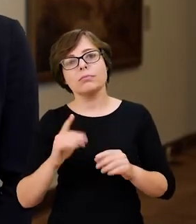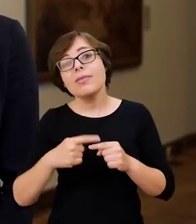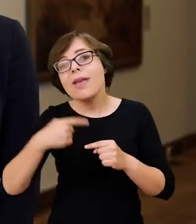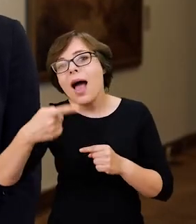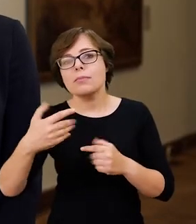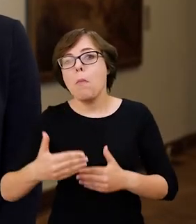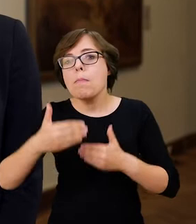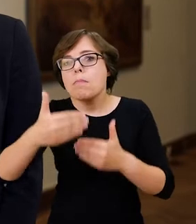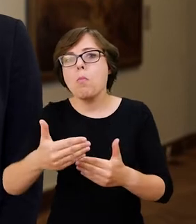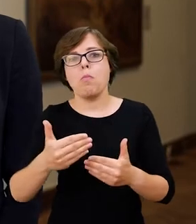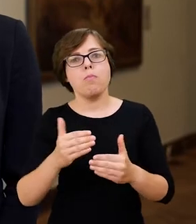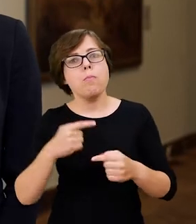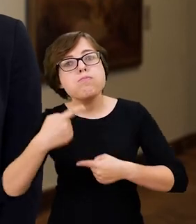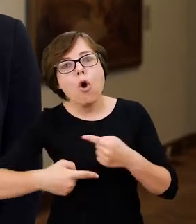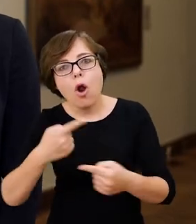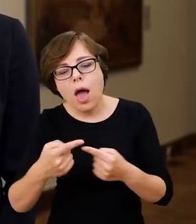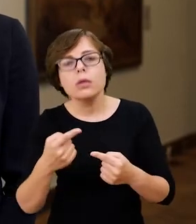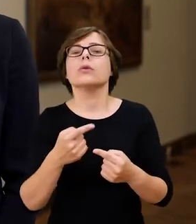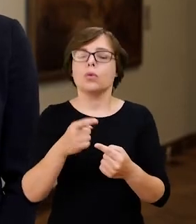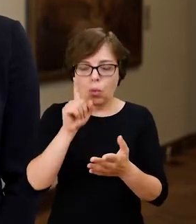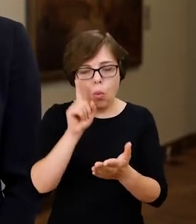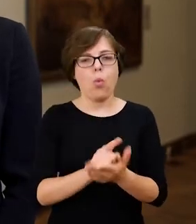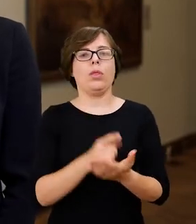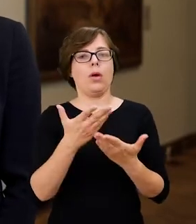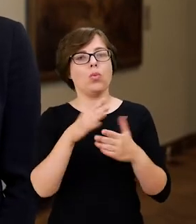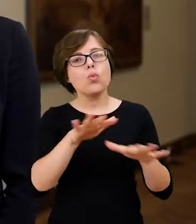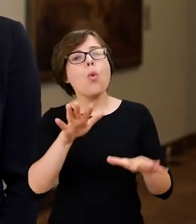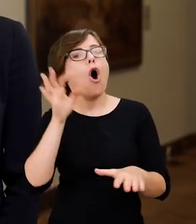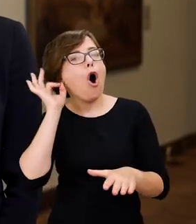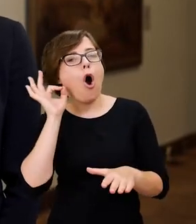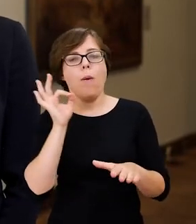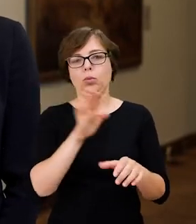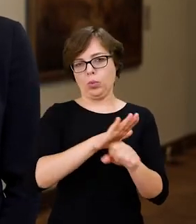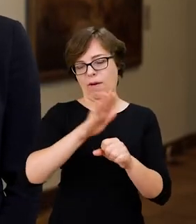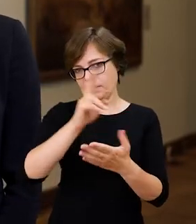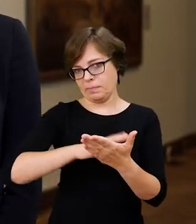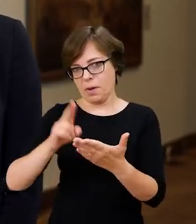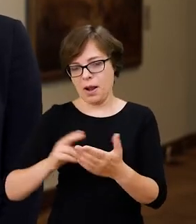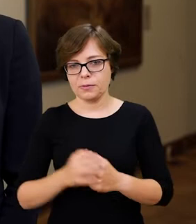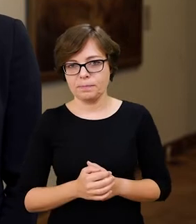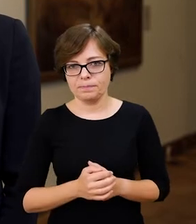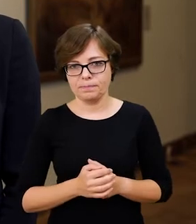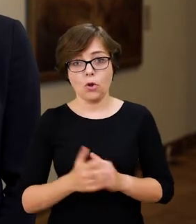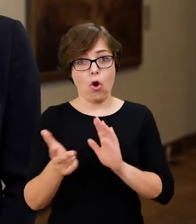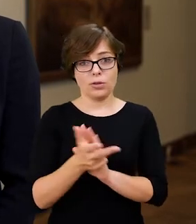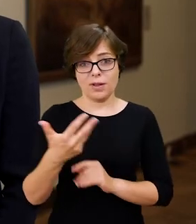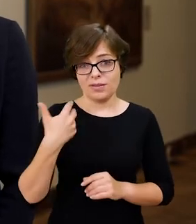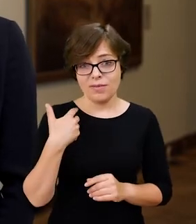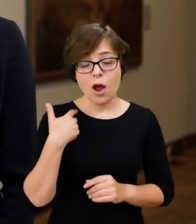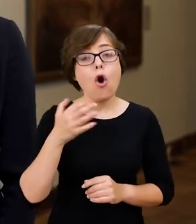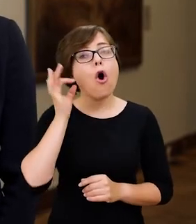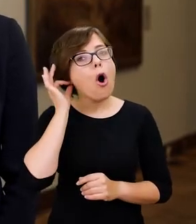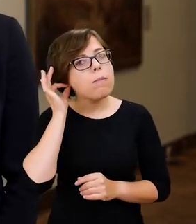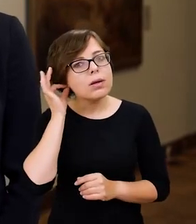rewolucje wyprodukowały całą generację amazonek pędzla. W XVIII wieku kobiety nie